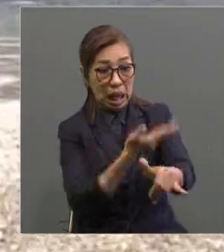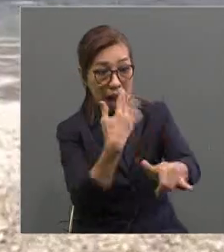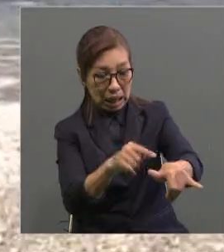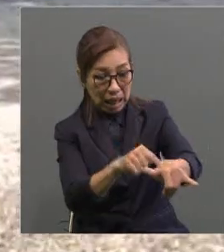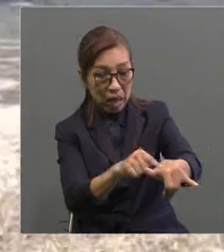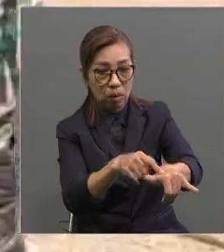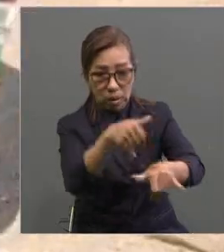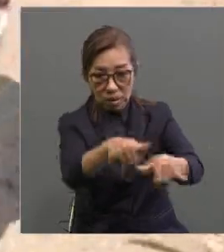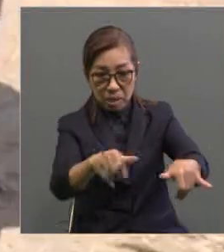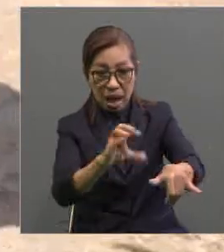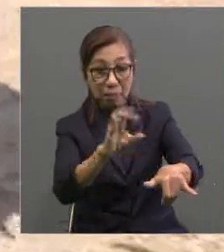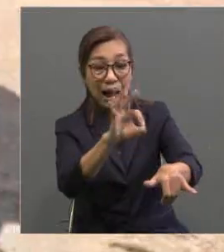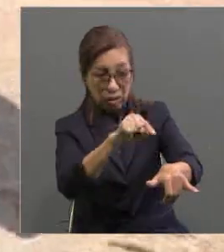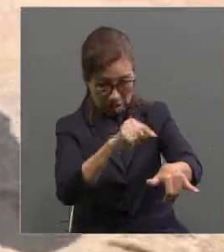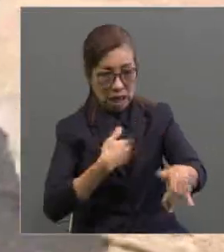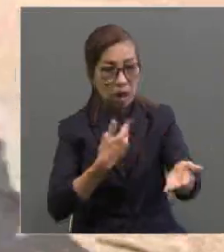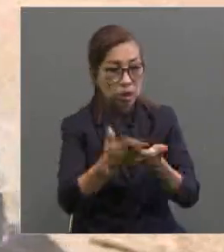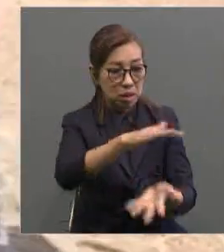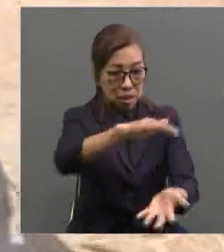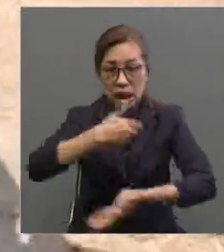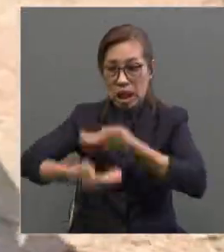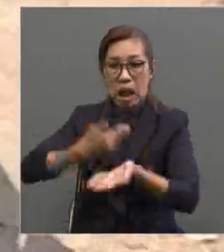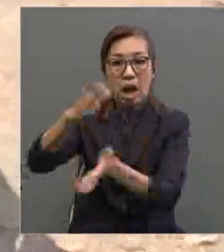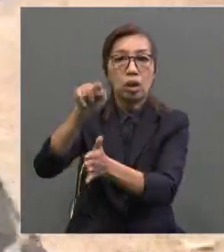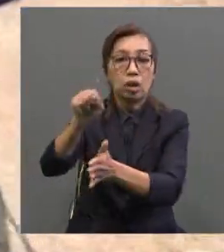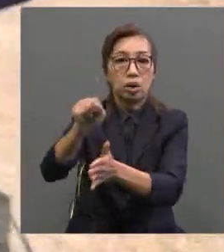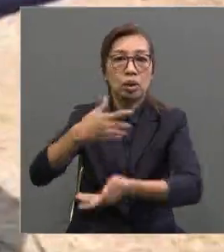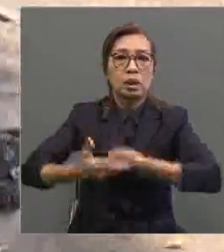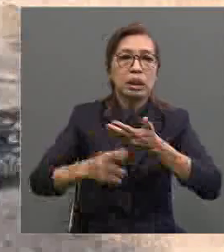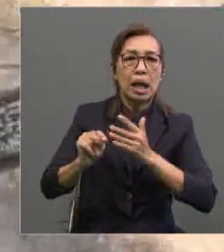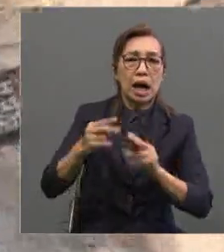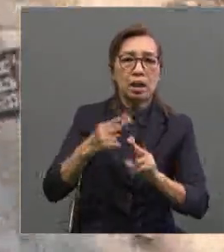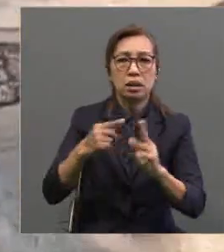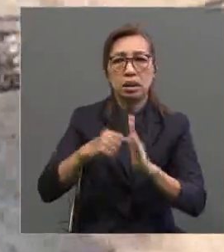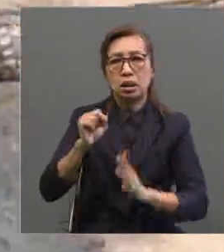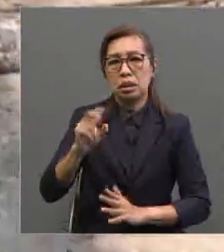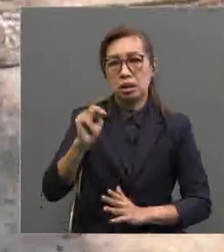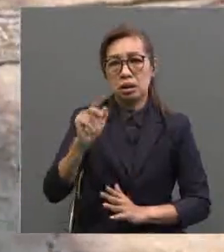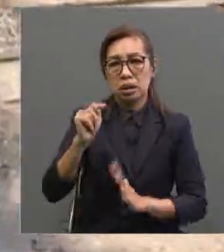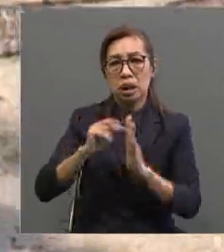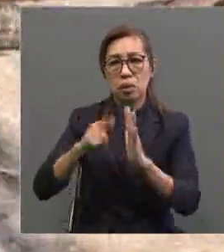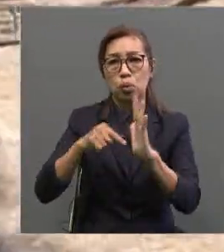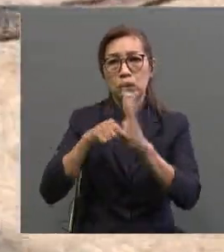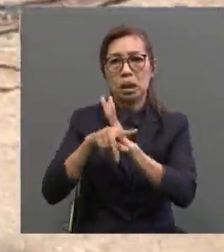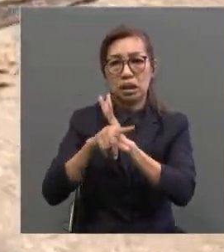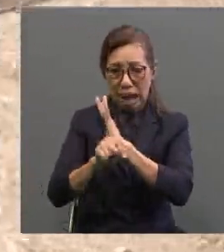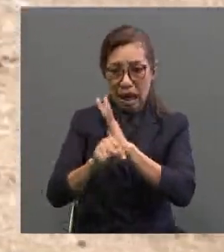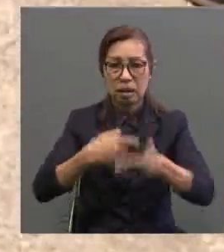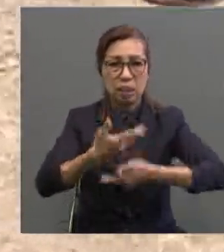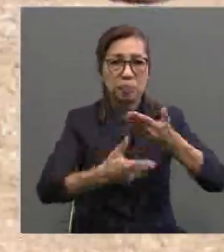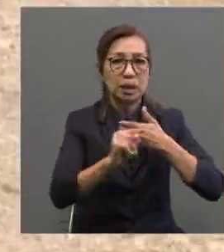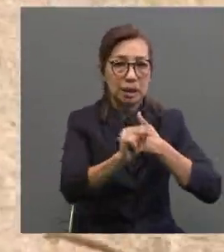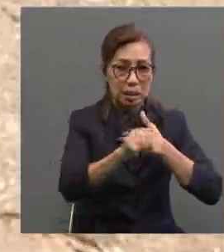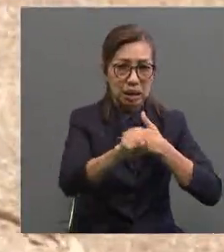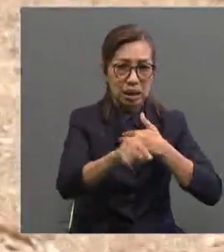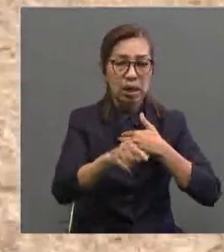59ตัวแล้วก็จะนำไปขายต่อนะคะเขาบอกว่าที่ตลาดแสนตุงตลาดตัวเมืองตราดนะคะแล้วก็ตลาดคลองใหญ่